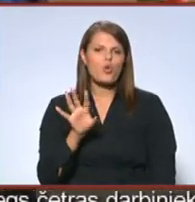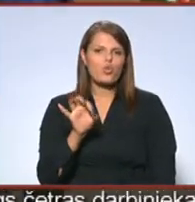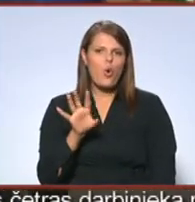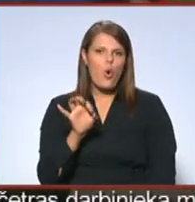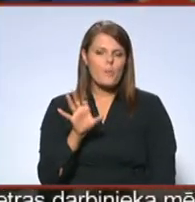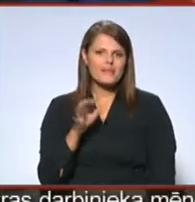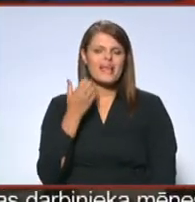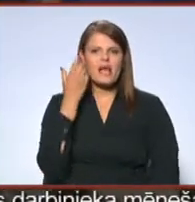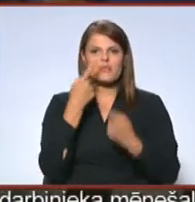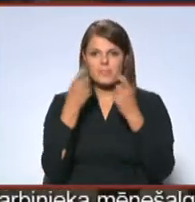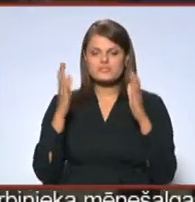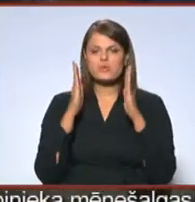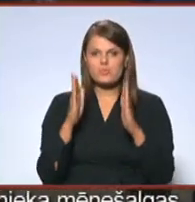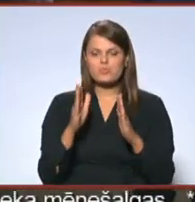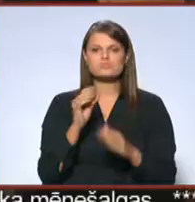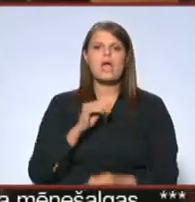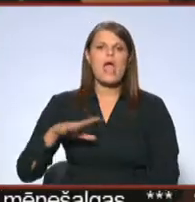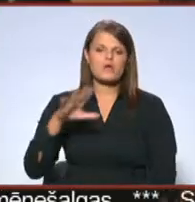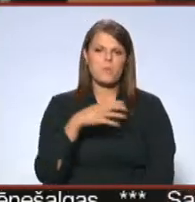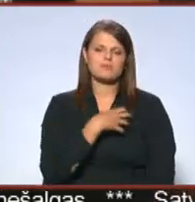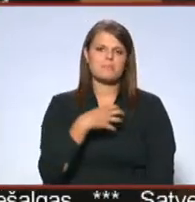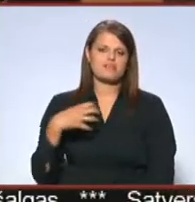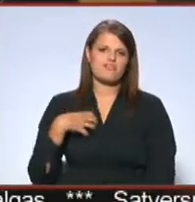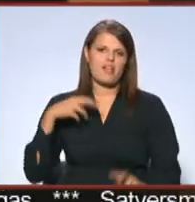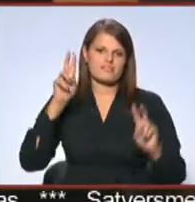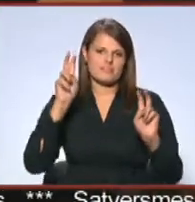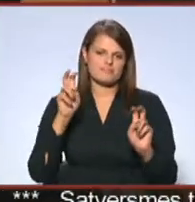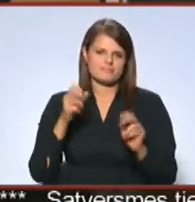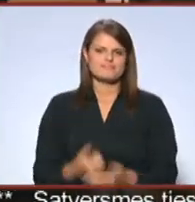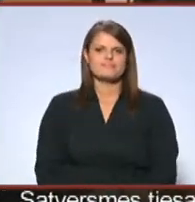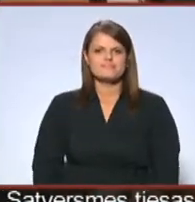šī gada eiropas pašvaldībau eva jurčenko jurģis rudaks talsu televīzija